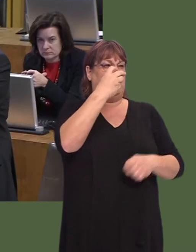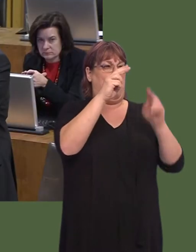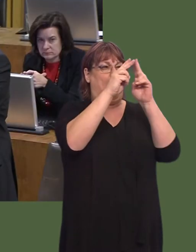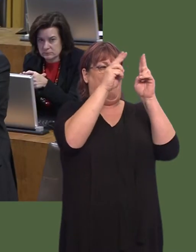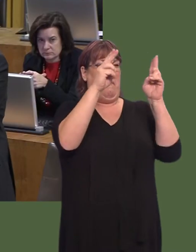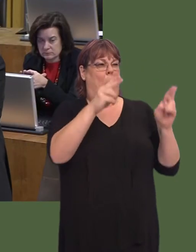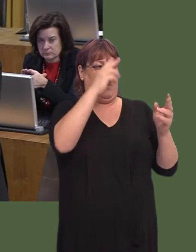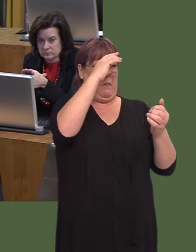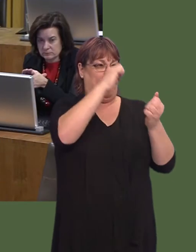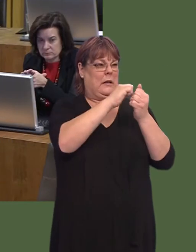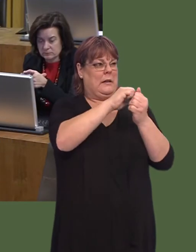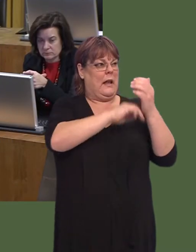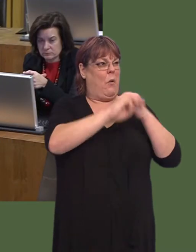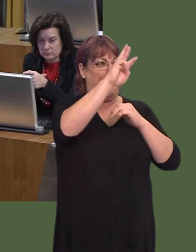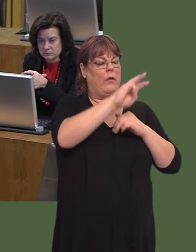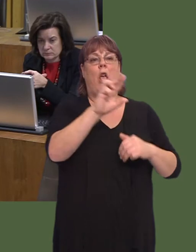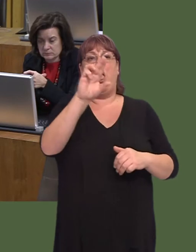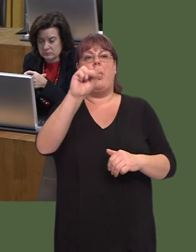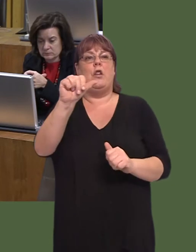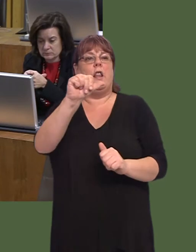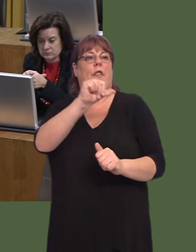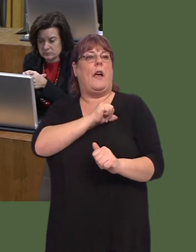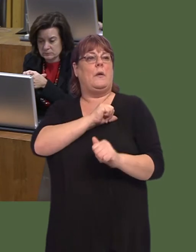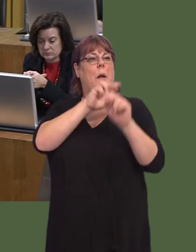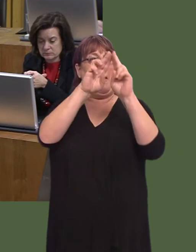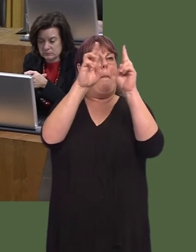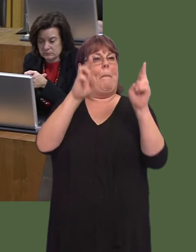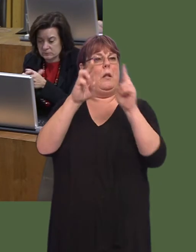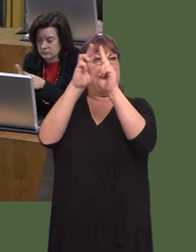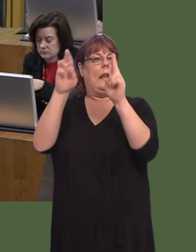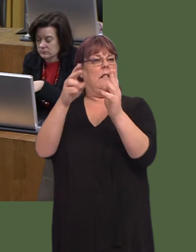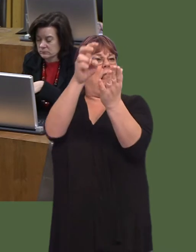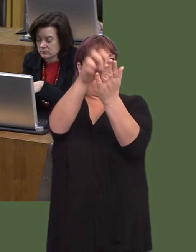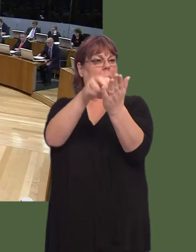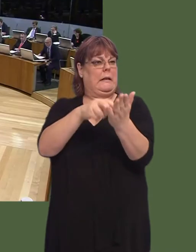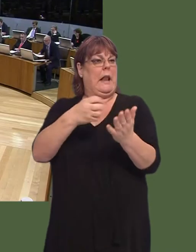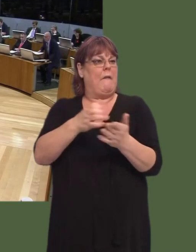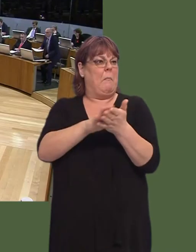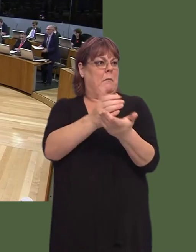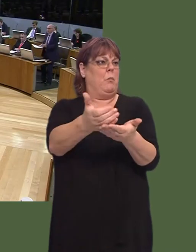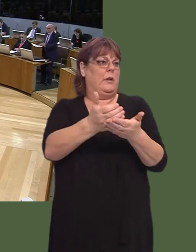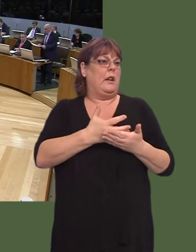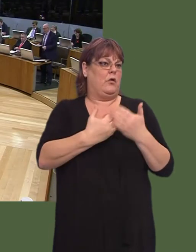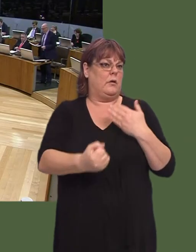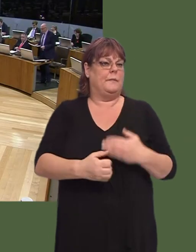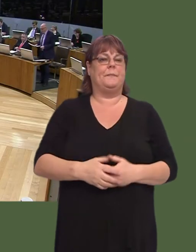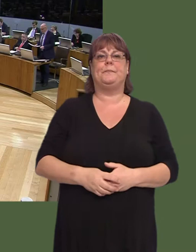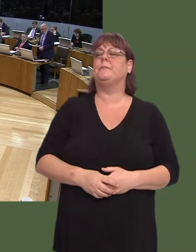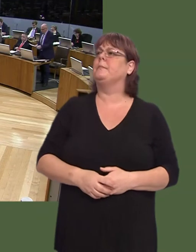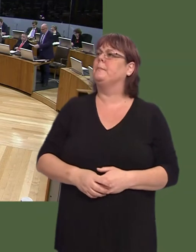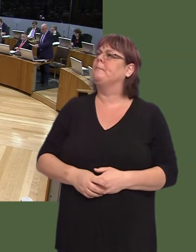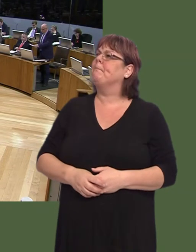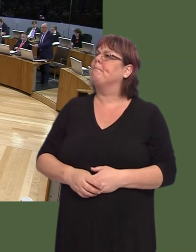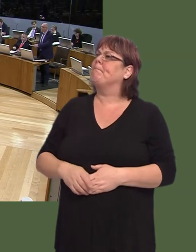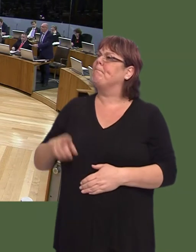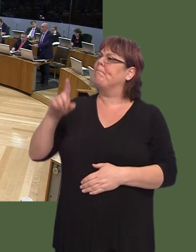o adeiladau ar draws y wlad yn cael eu gwarchod trwy rhestru hefyd. Prif weinidog, byddwch chi'n ymwybodol